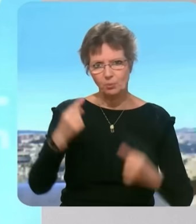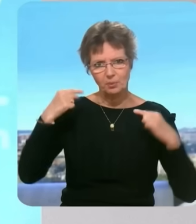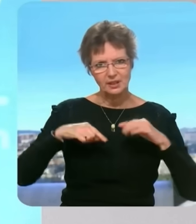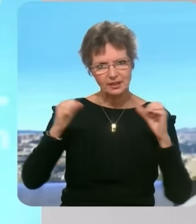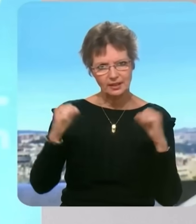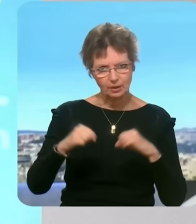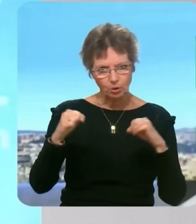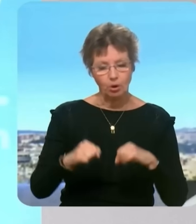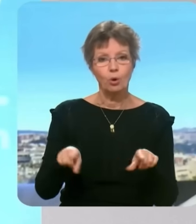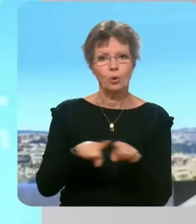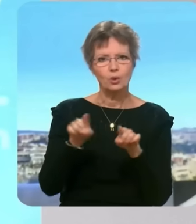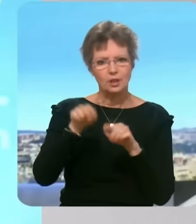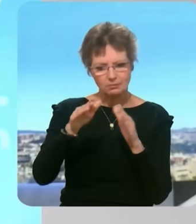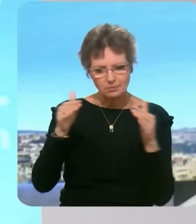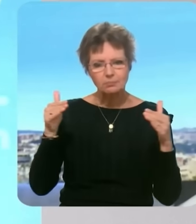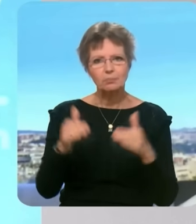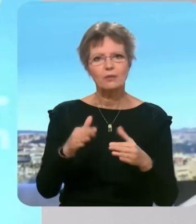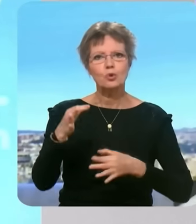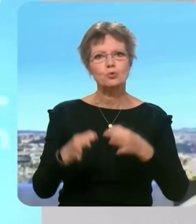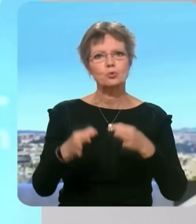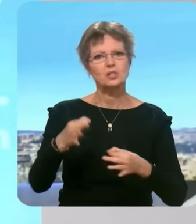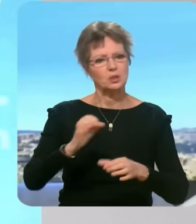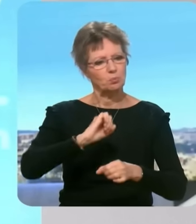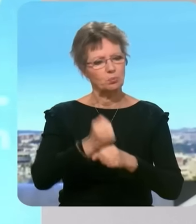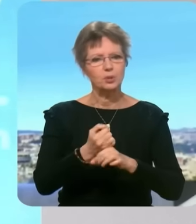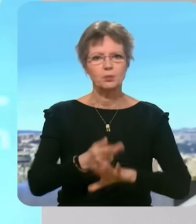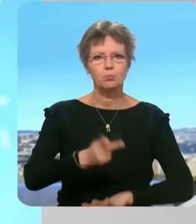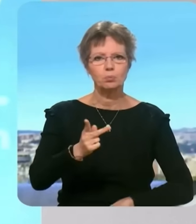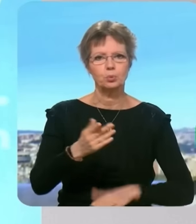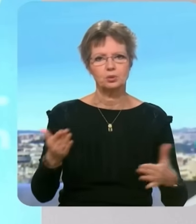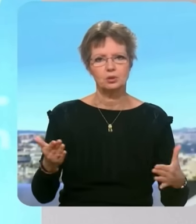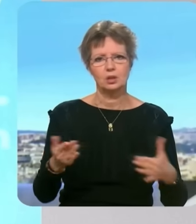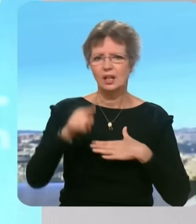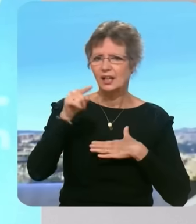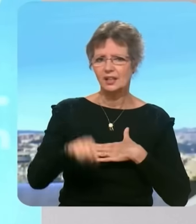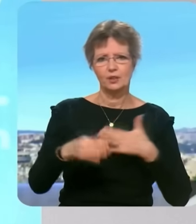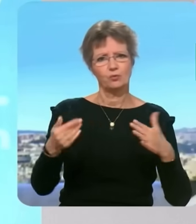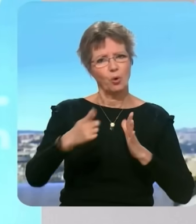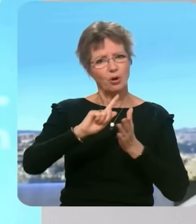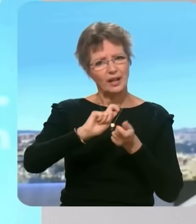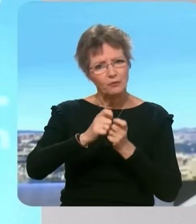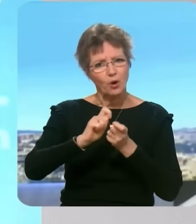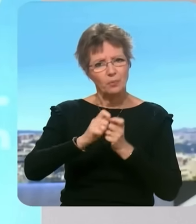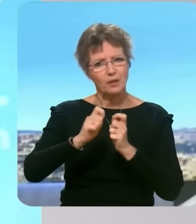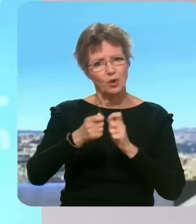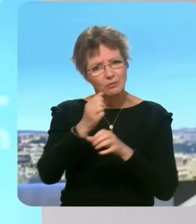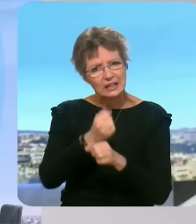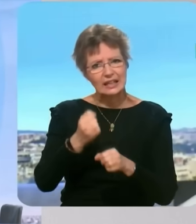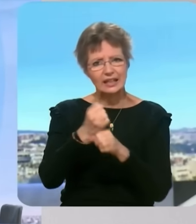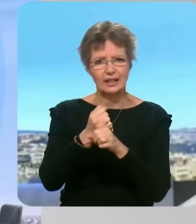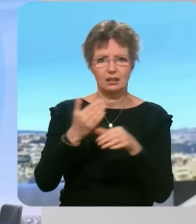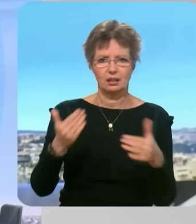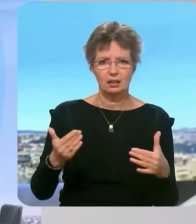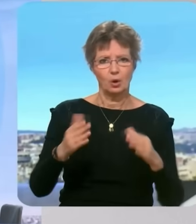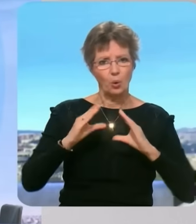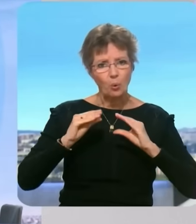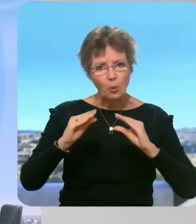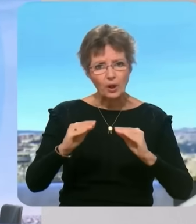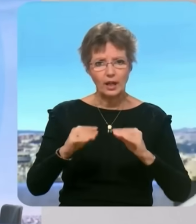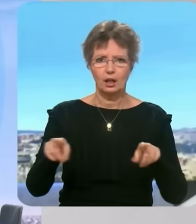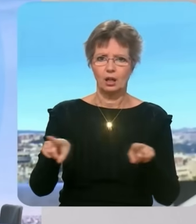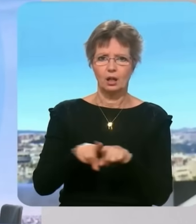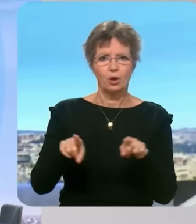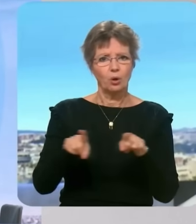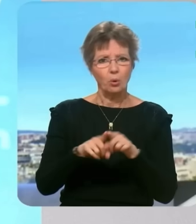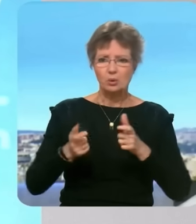la justice et de la réponse pénale. Et là, évidemment, il faudrait apporter un ensemble de réformes, à la fois matérielles et de